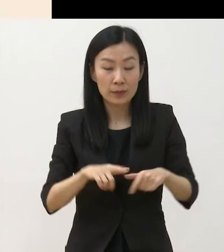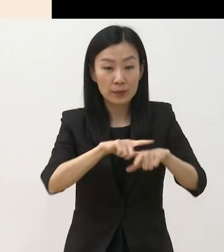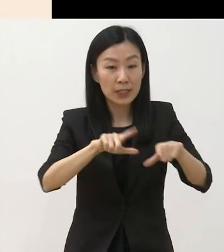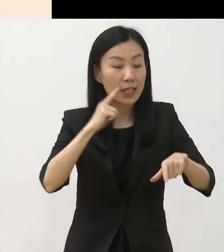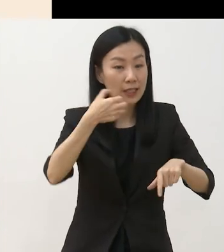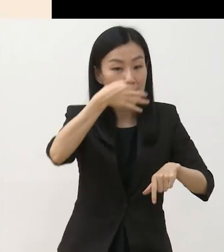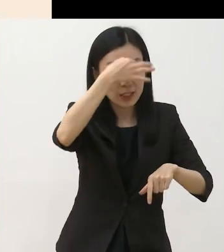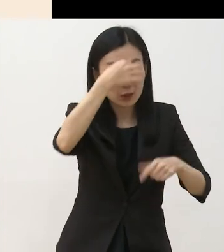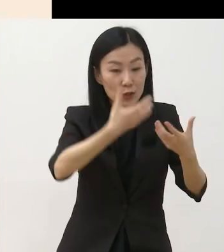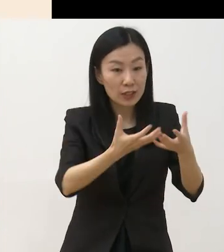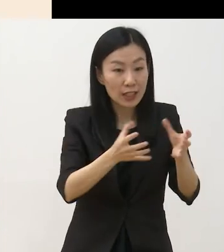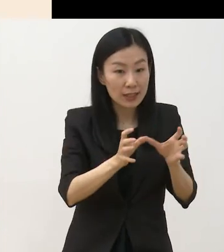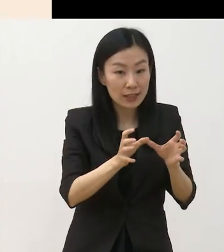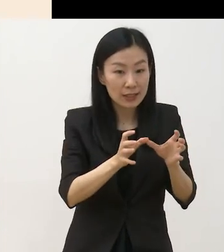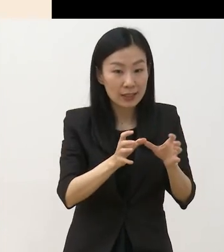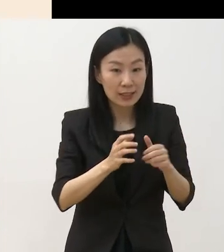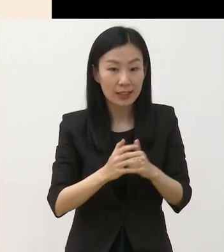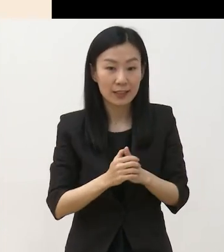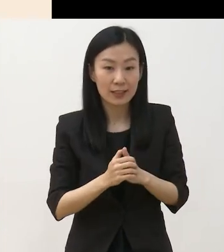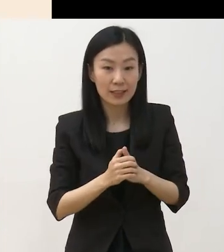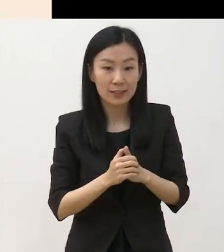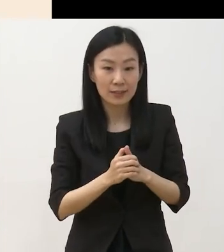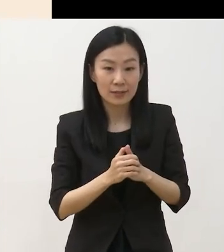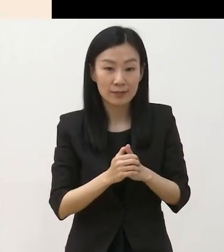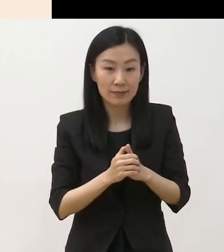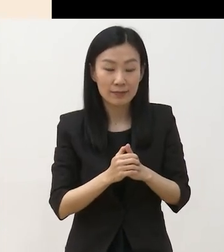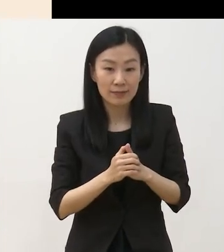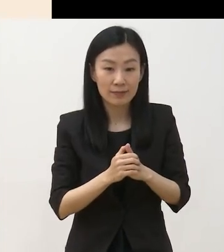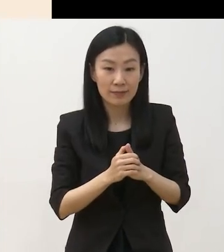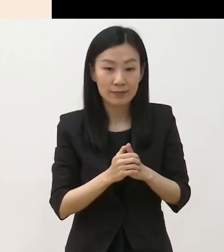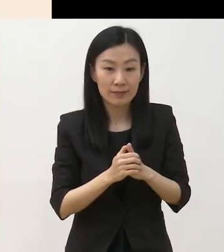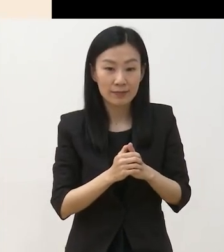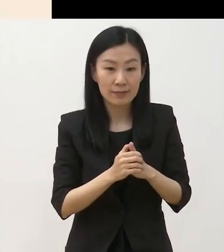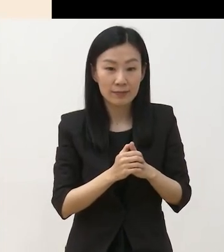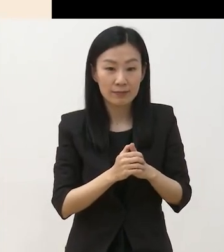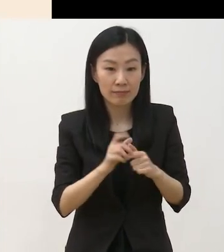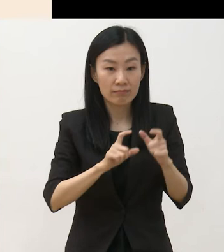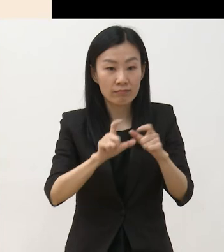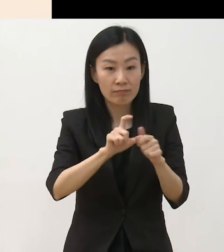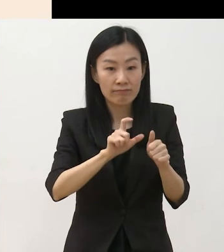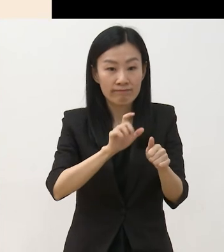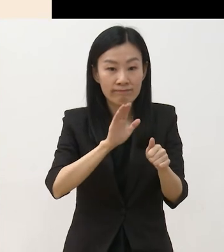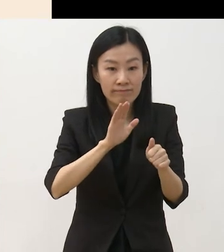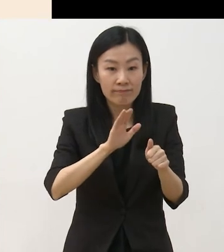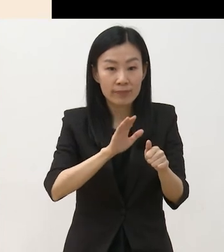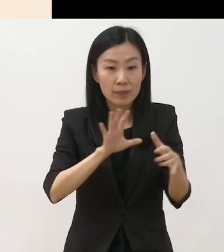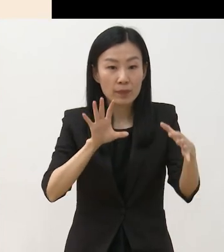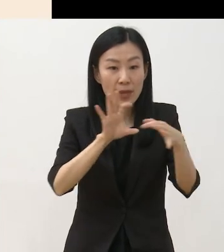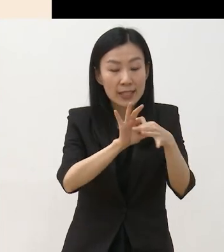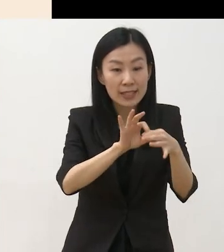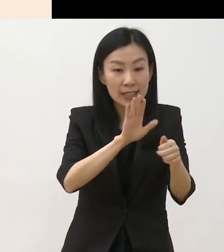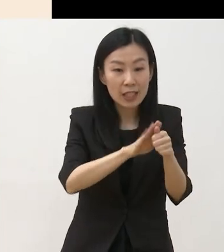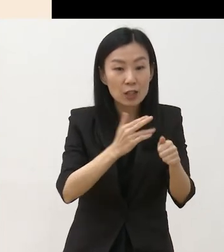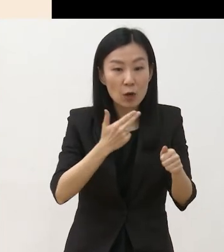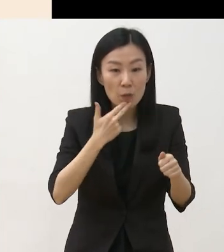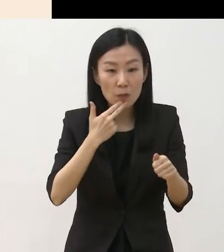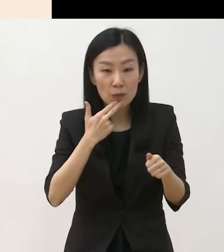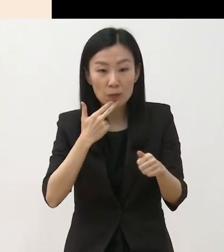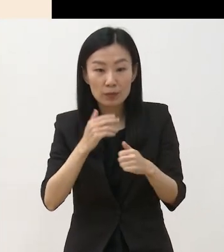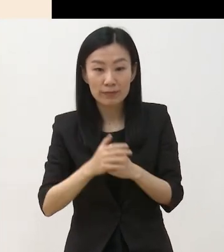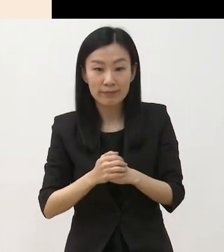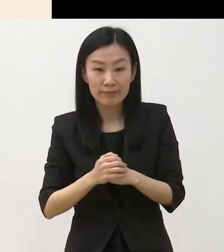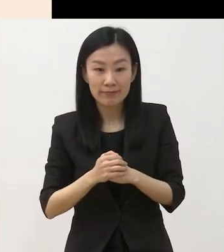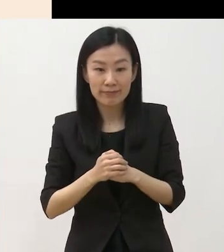민간예술단체는 단체 매칭액이 전혀 없고요. 국공립예술단체는 약 30만 원 정도 해야 되고 단체 자부담은 4대